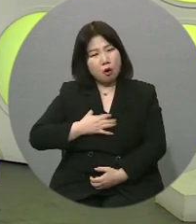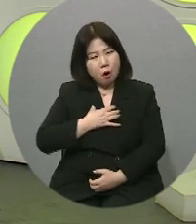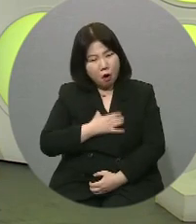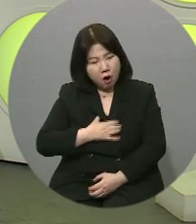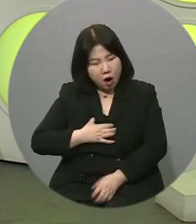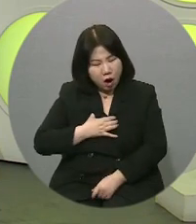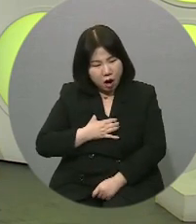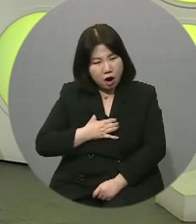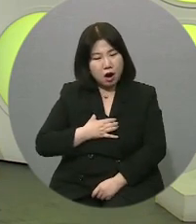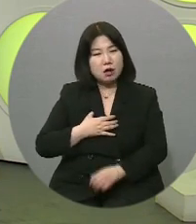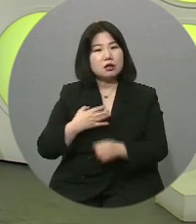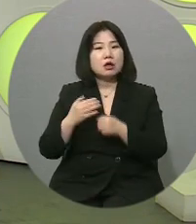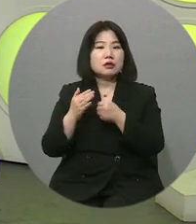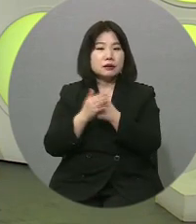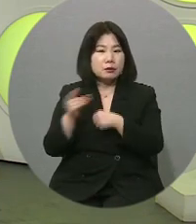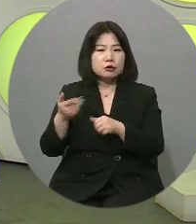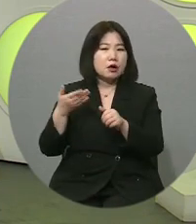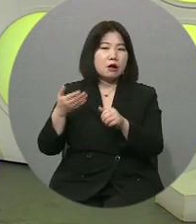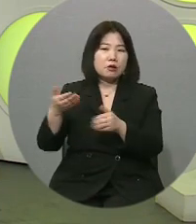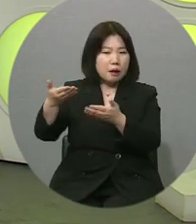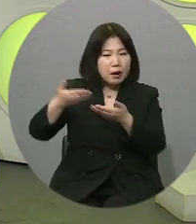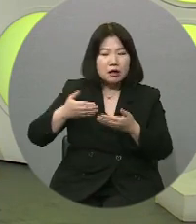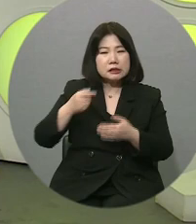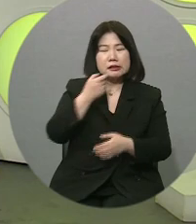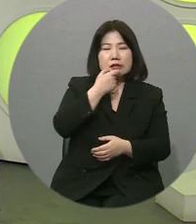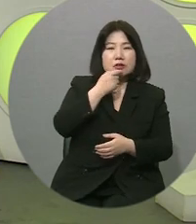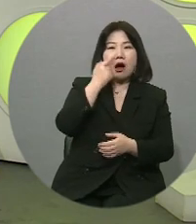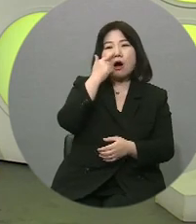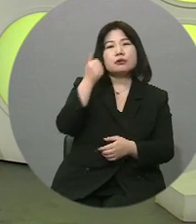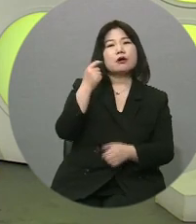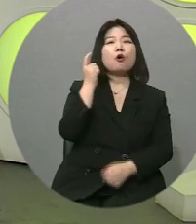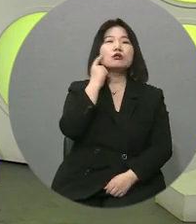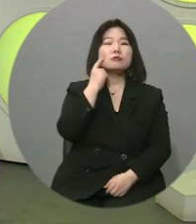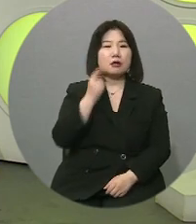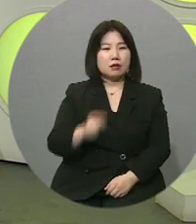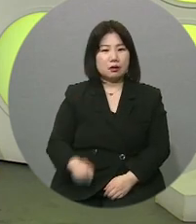선의의 거짓말이었던 것이었습니다.